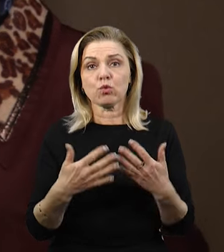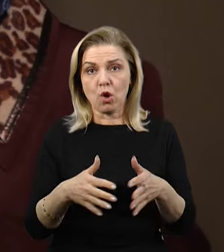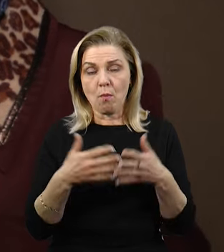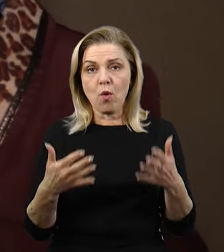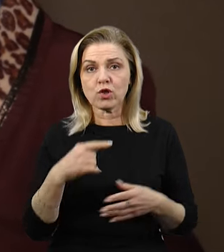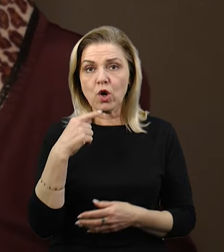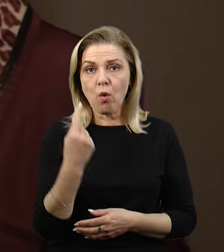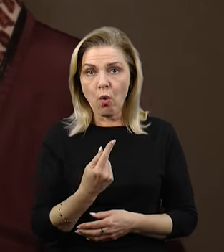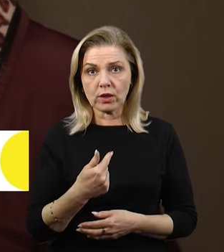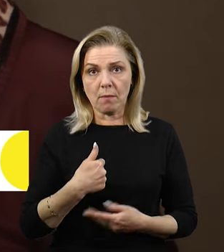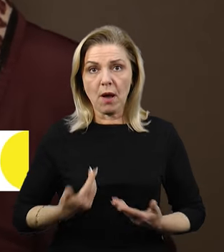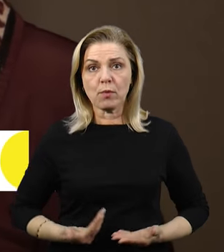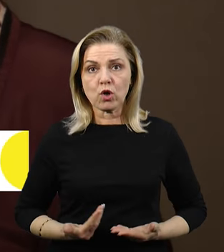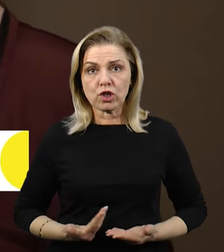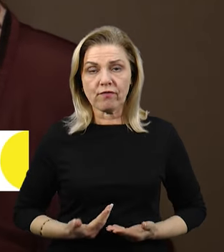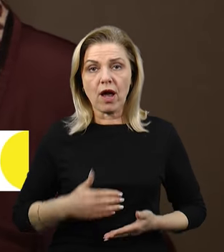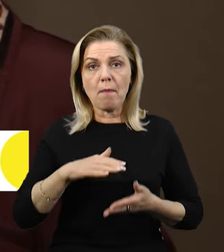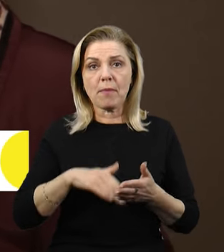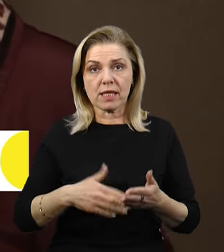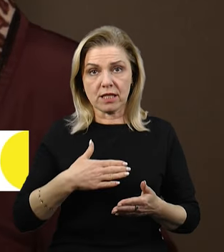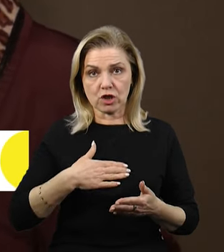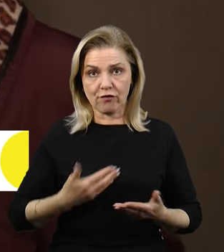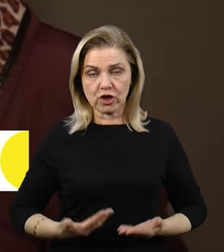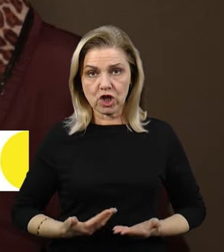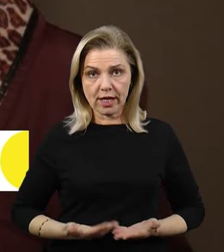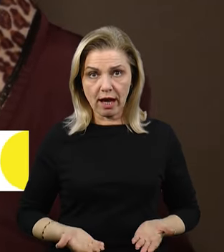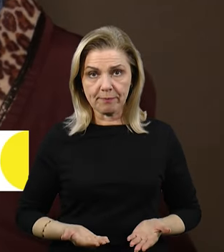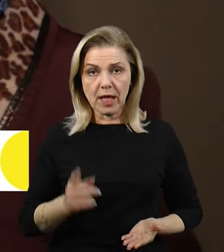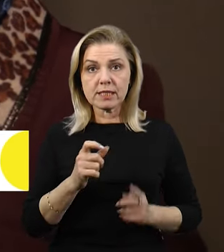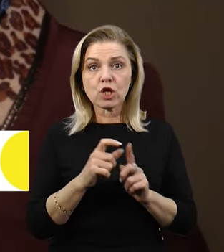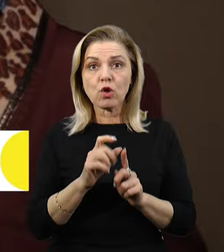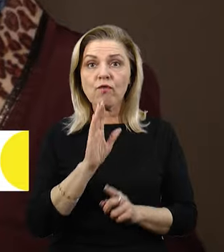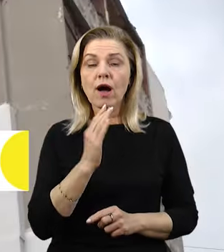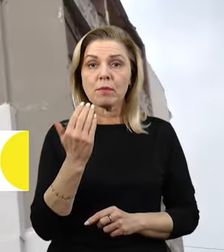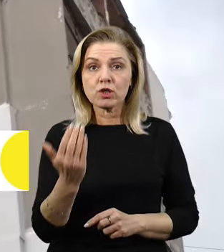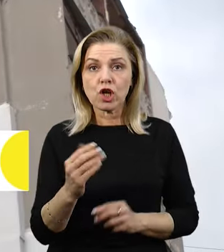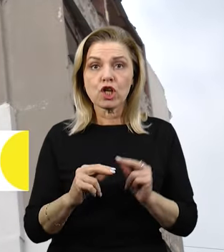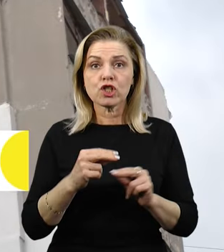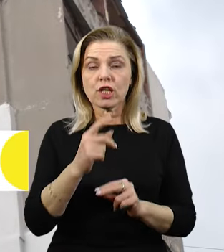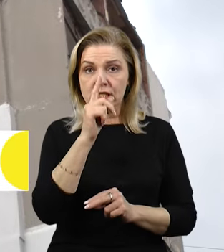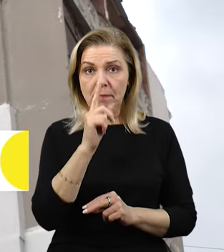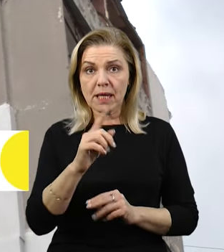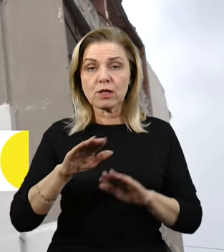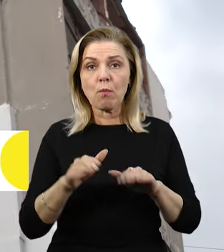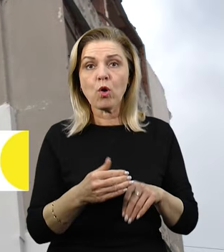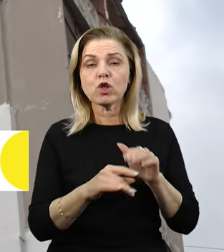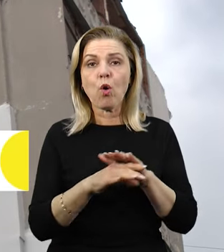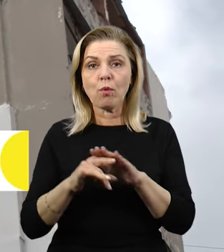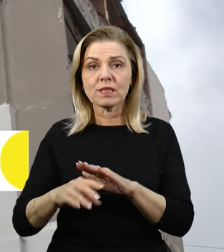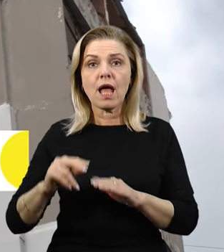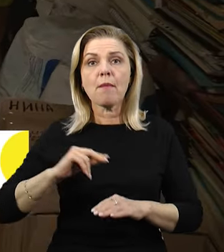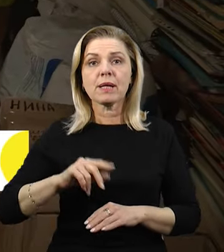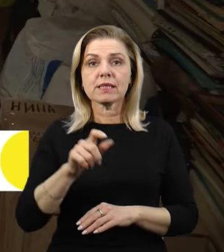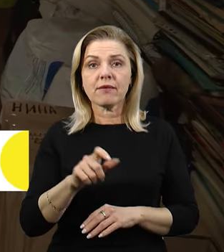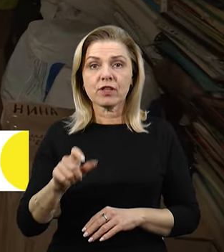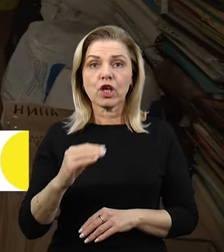говориться, проживаємо без нашого жилья. За словами Лідії, приблизно через місяць після обстрілу працівники департаменту